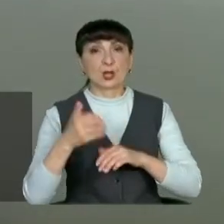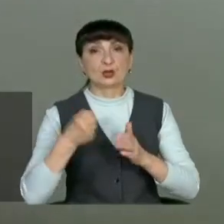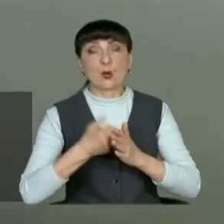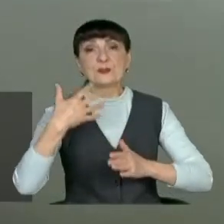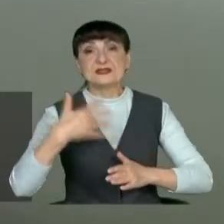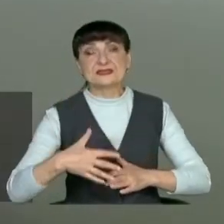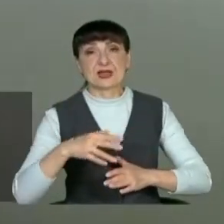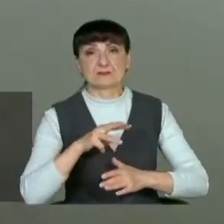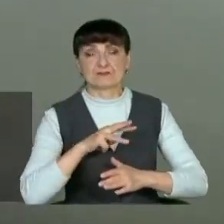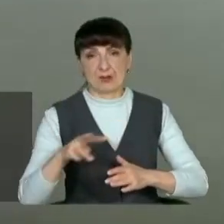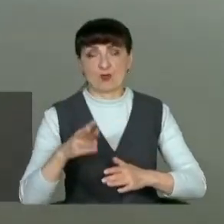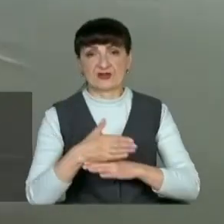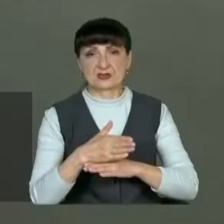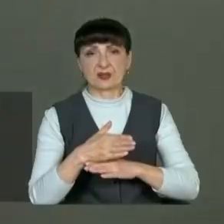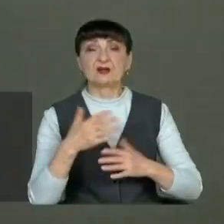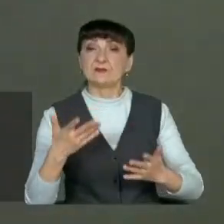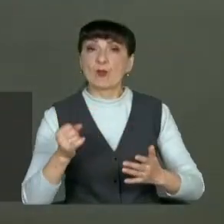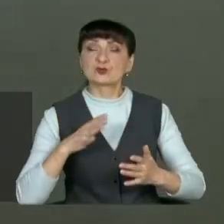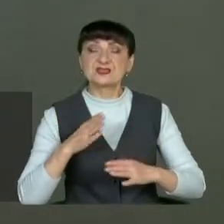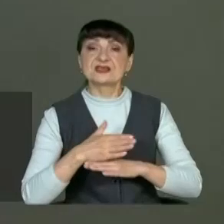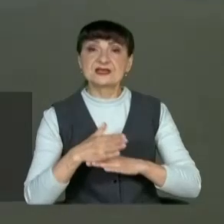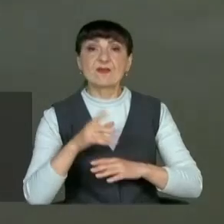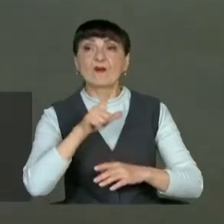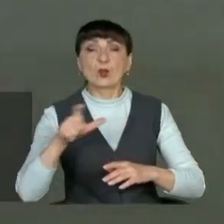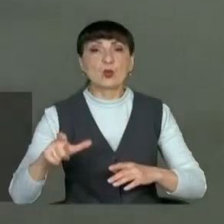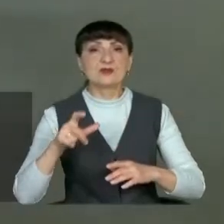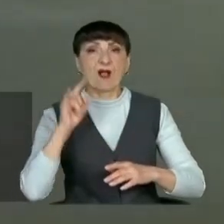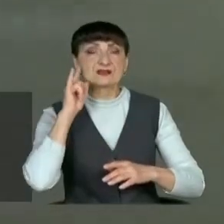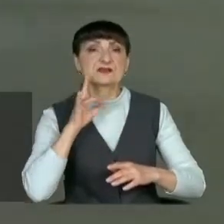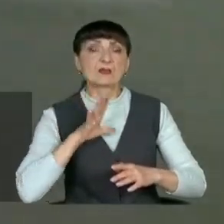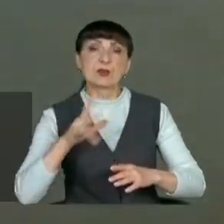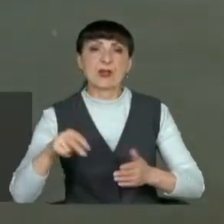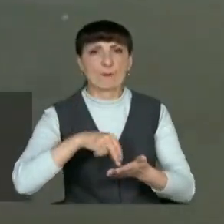миллионов сигалеток в год. Наверняка. Тогда и рыбы в рационе казахстанцев